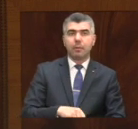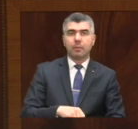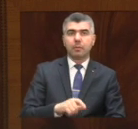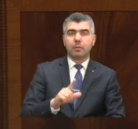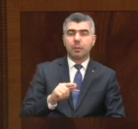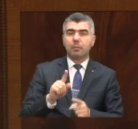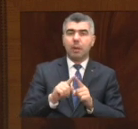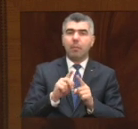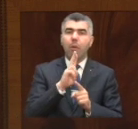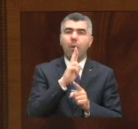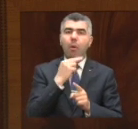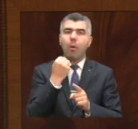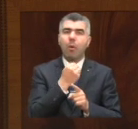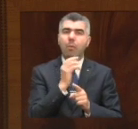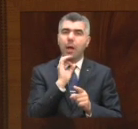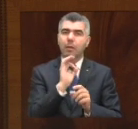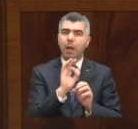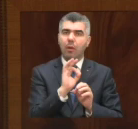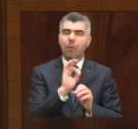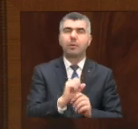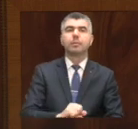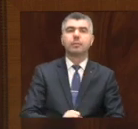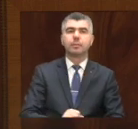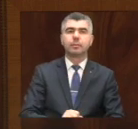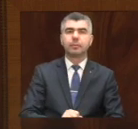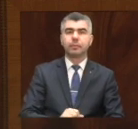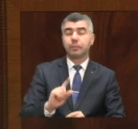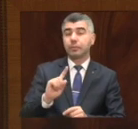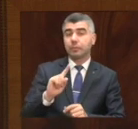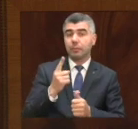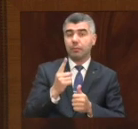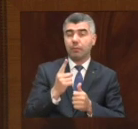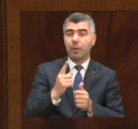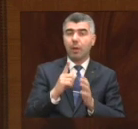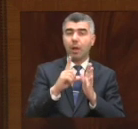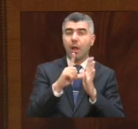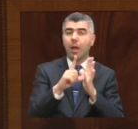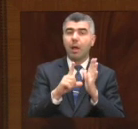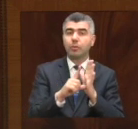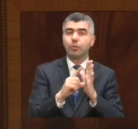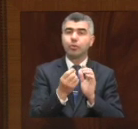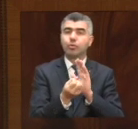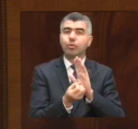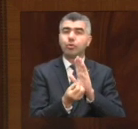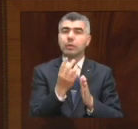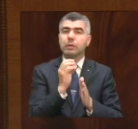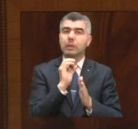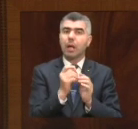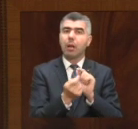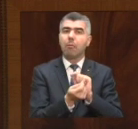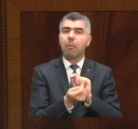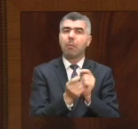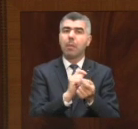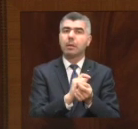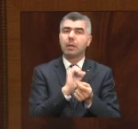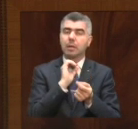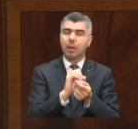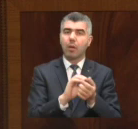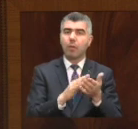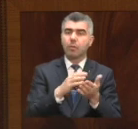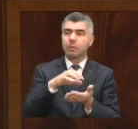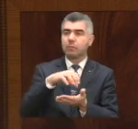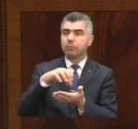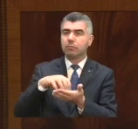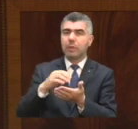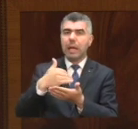الحكمتي حكمتي اولا تجديد اطار قانوني المتعلق بهذه الوكاله واعاده تحديد مجال التدخل في ضوء التنظيم الترابي